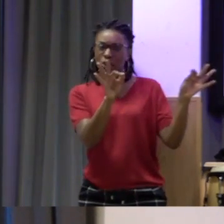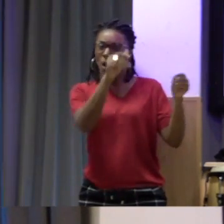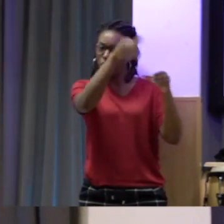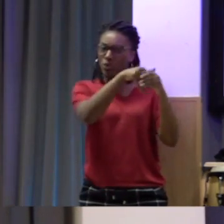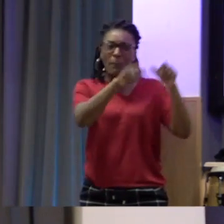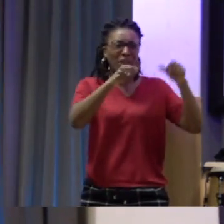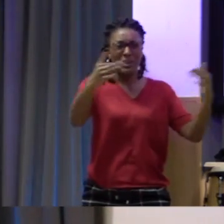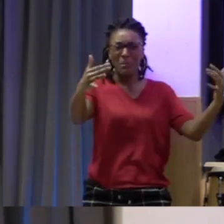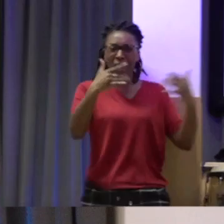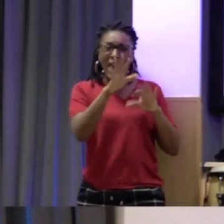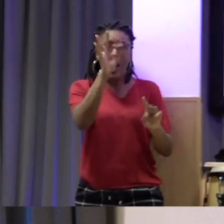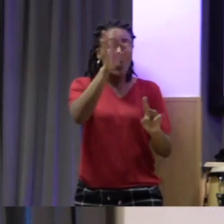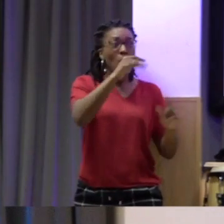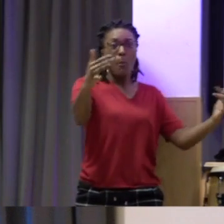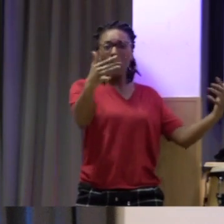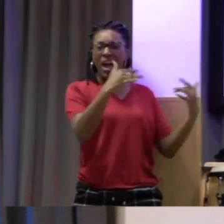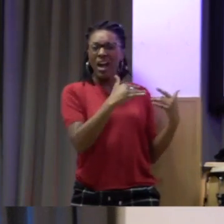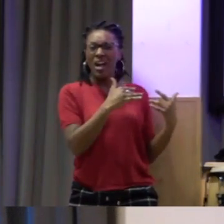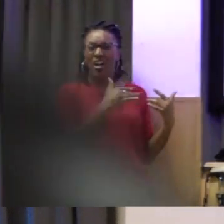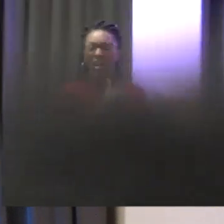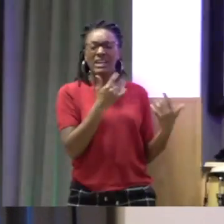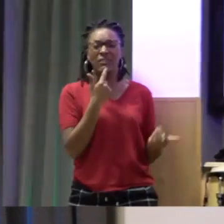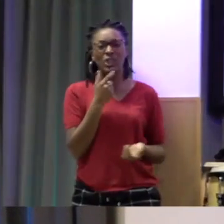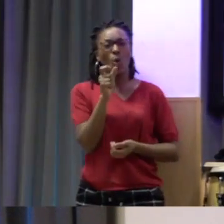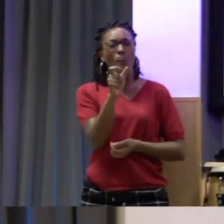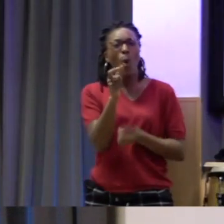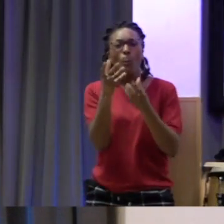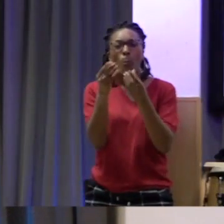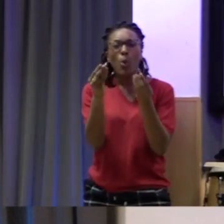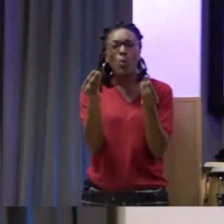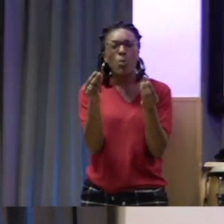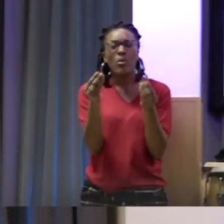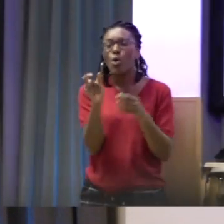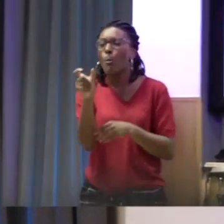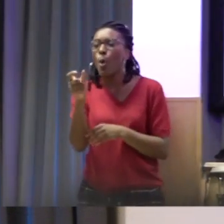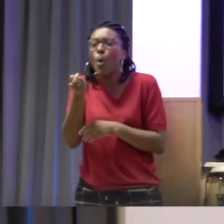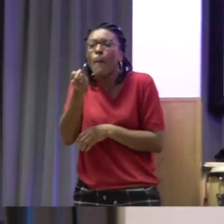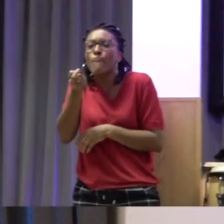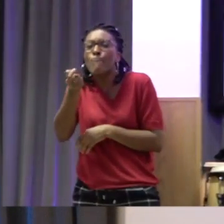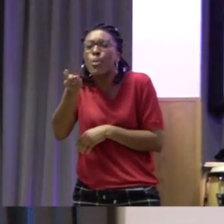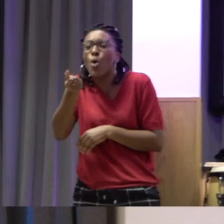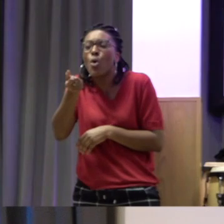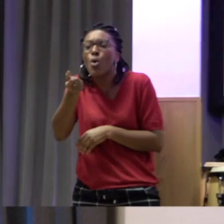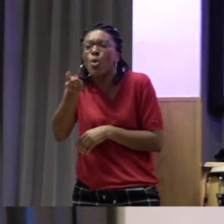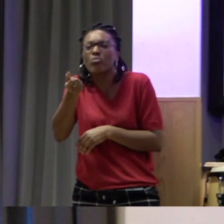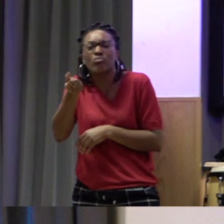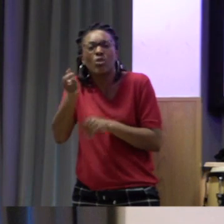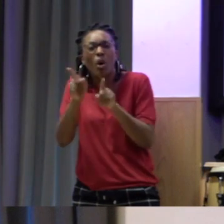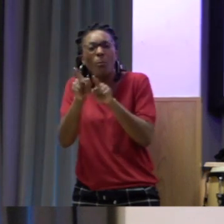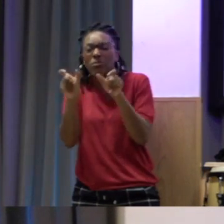sœurs. Donc, on a l'impression que le mot beaucoup et peu ont été presque